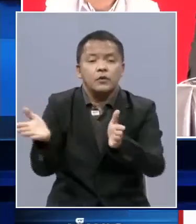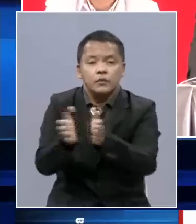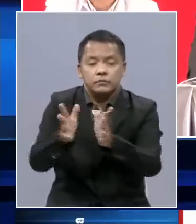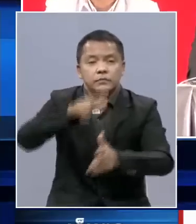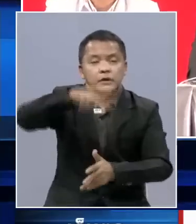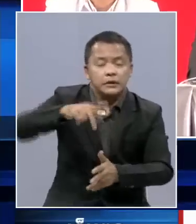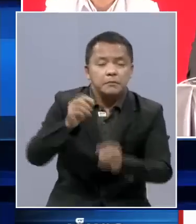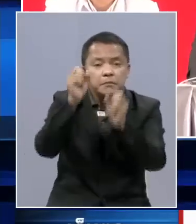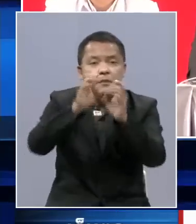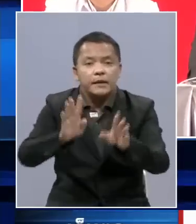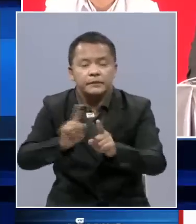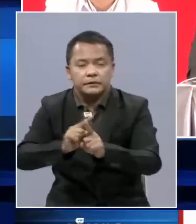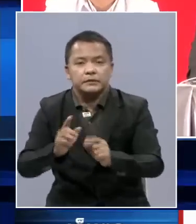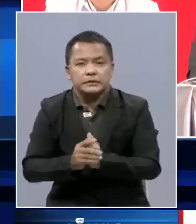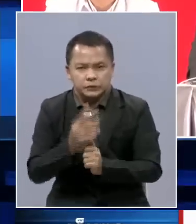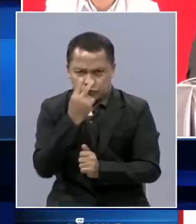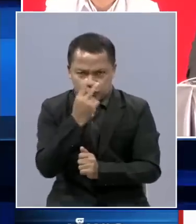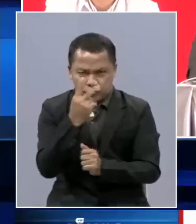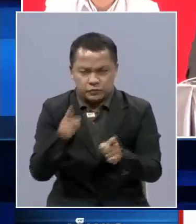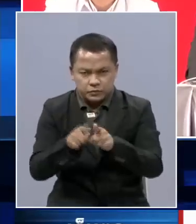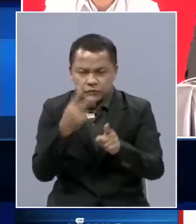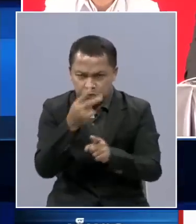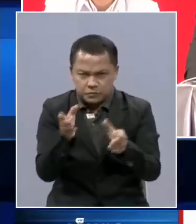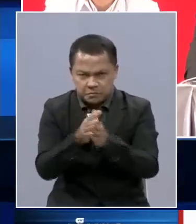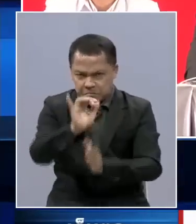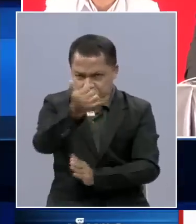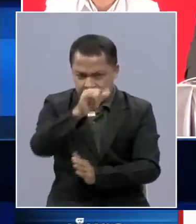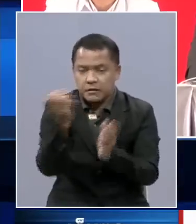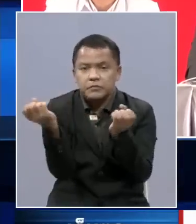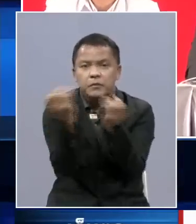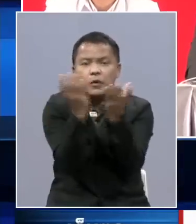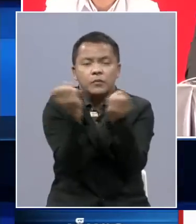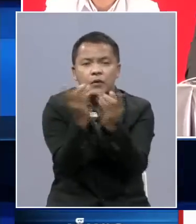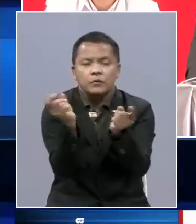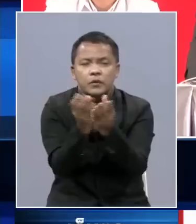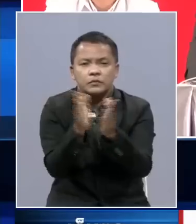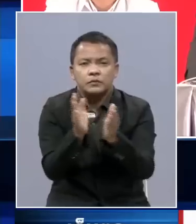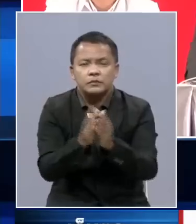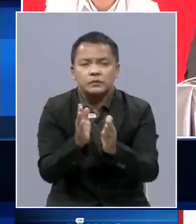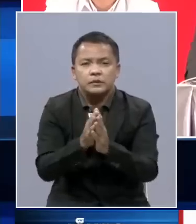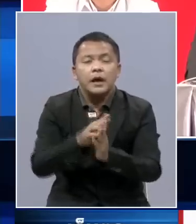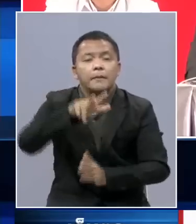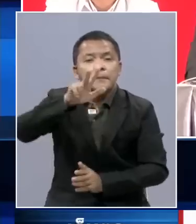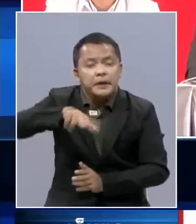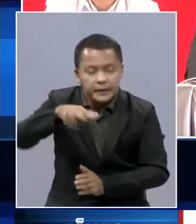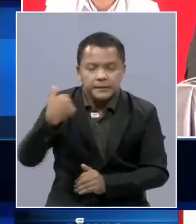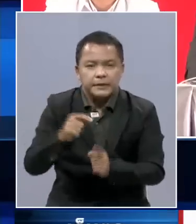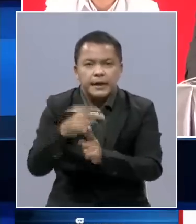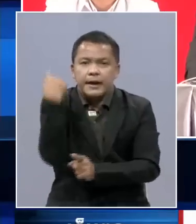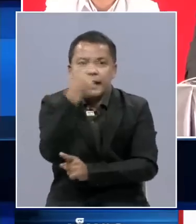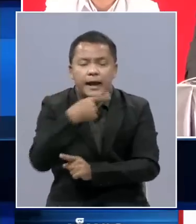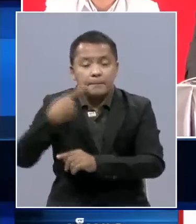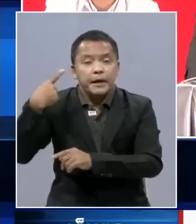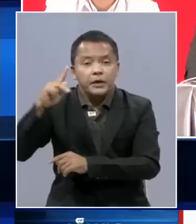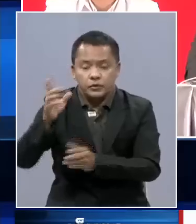เป็นรูปแบบใดนะครับแน่นอนเขาก็ต้องเล็งเห็นผลว่ามันจะเกิดผลกระทบโดยตรงโดยเฉพาะกับเพื่อไทยว่าใครจะได้ประ